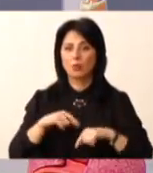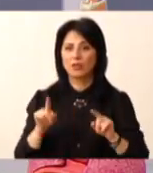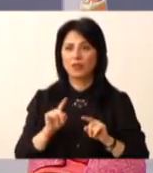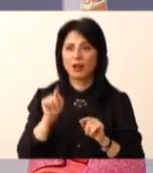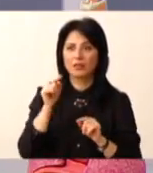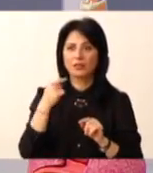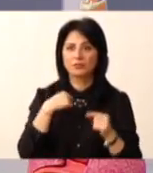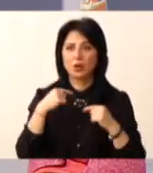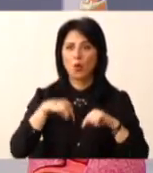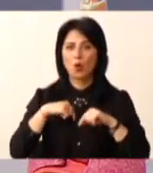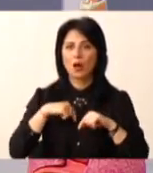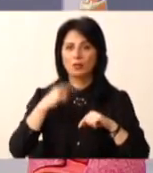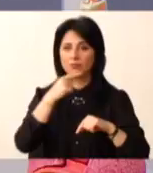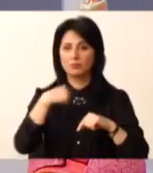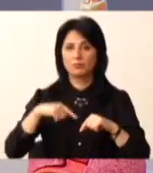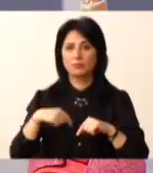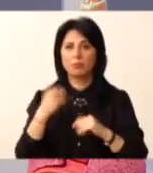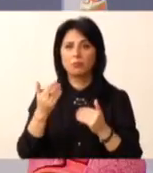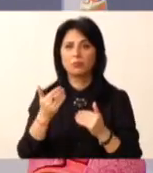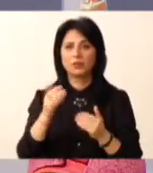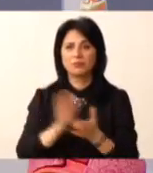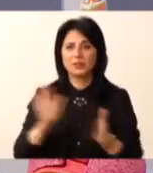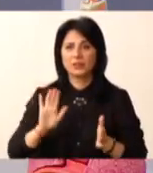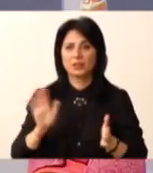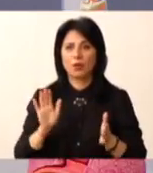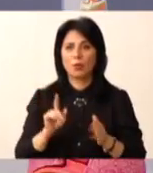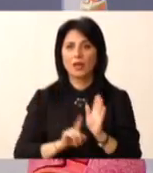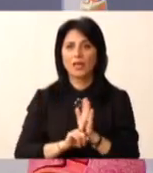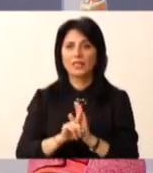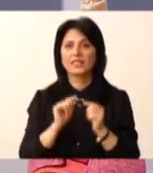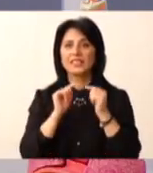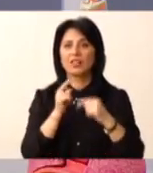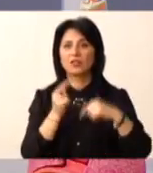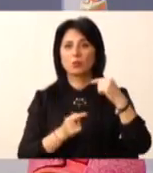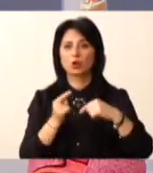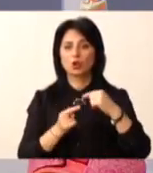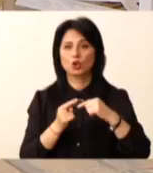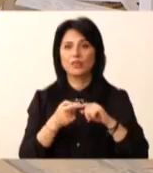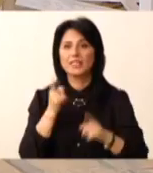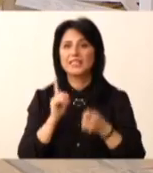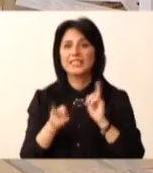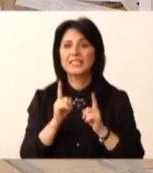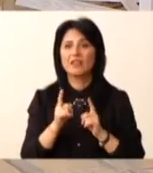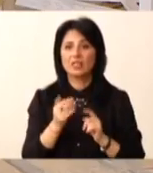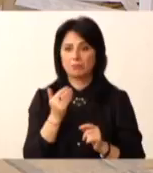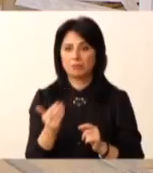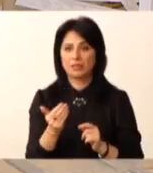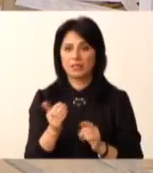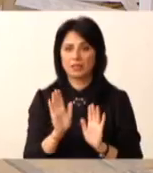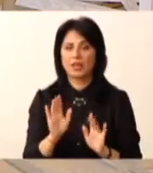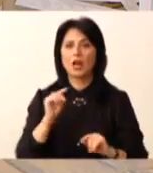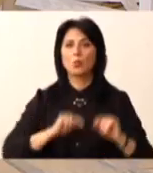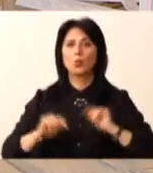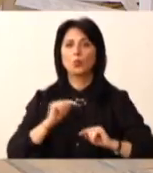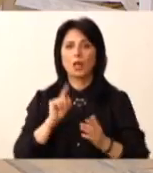რაღაც გარკვეული ორგანო თუ ქსოვილი არის მისთვის უცხო და იწყებს მის წინააღმდეგ ბრძოლას. ანუ სინამდვილეში რაც მისია. რაც არის